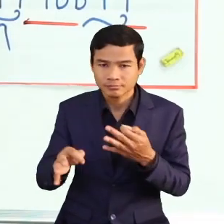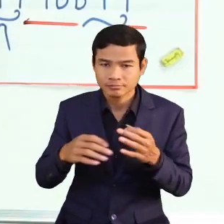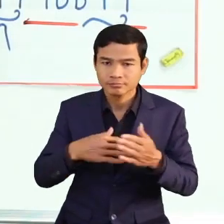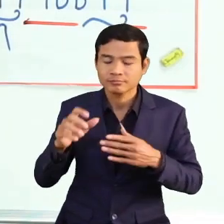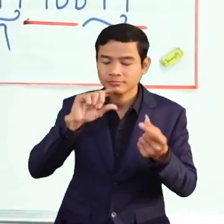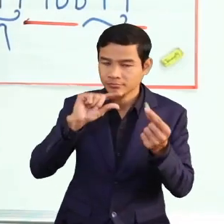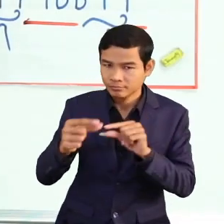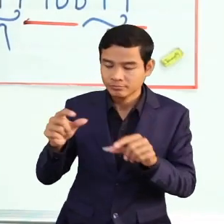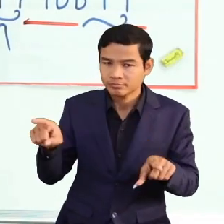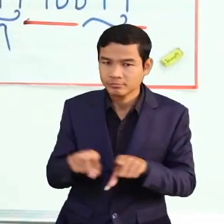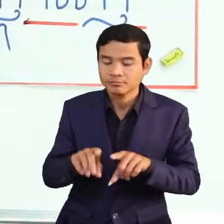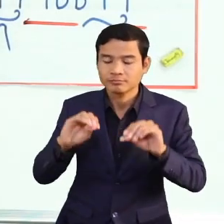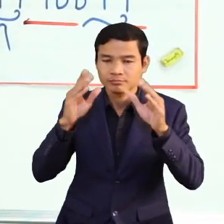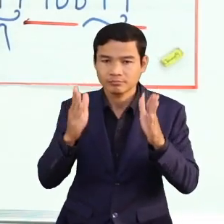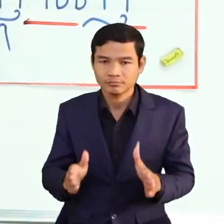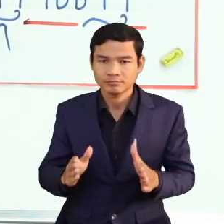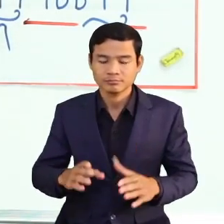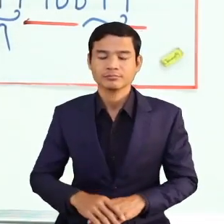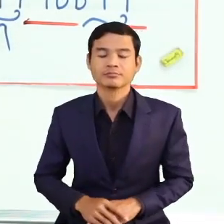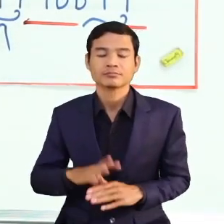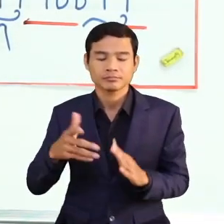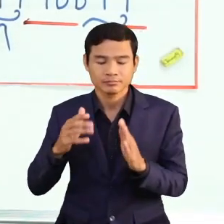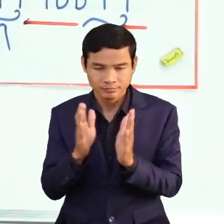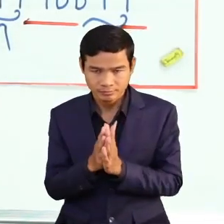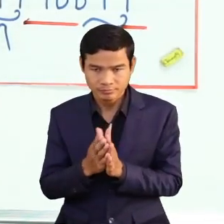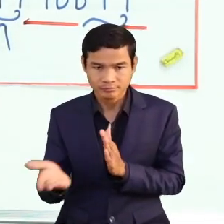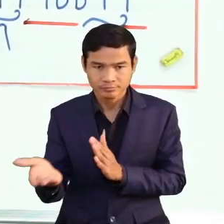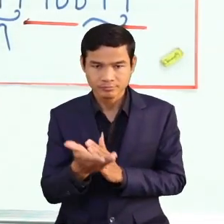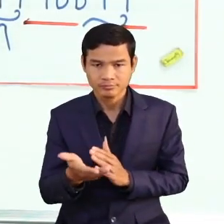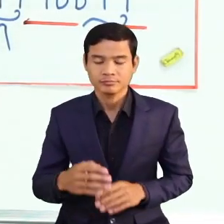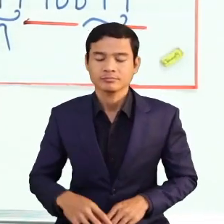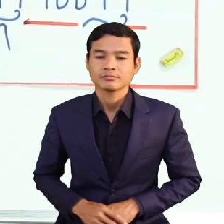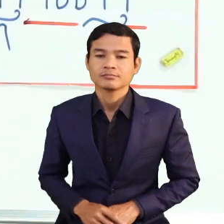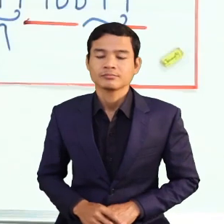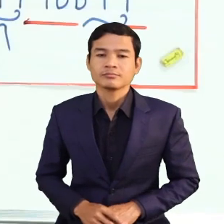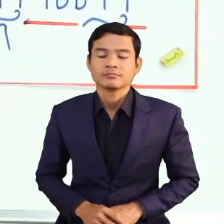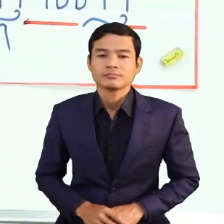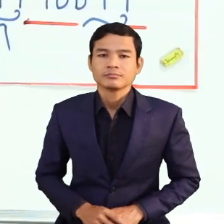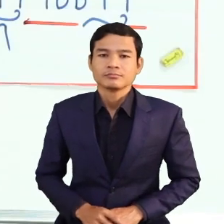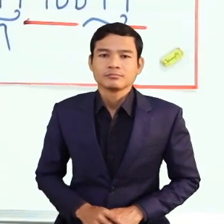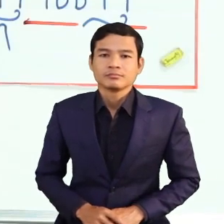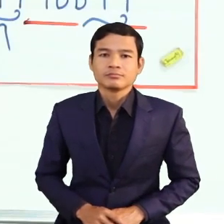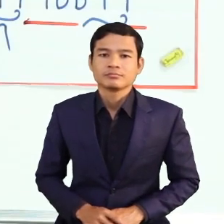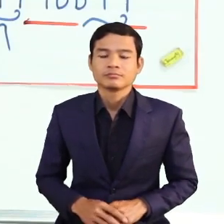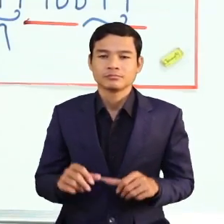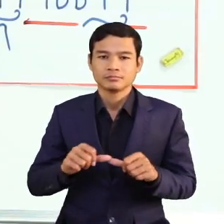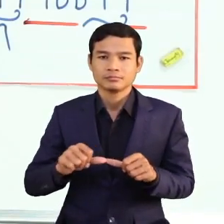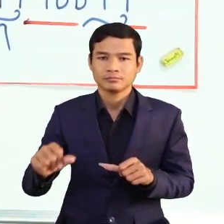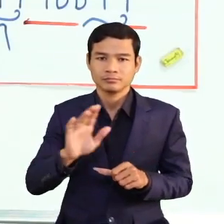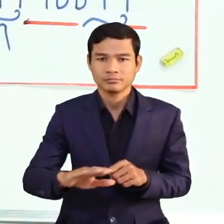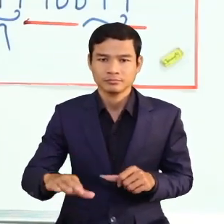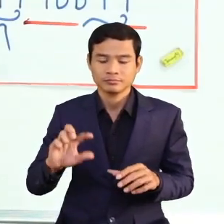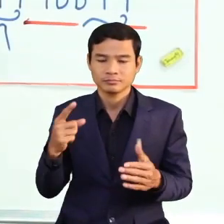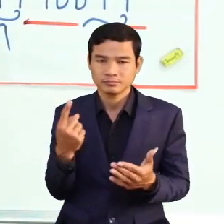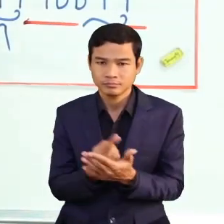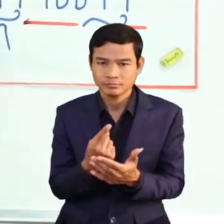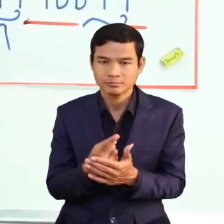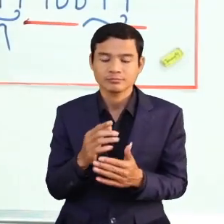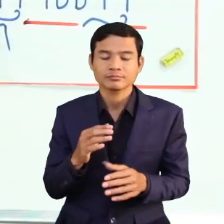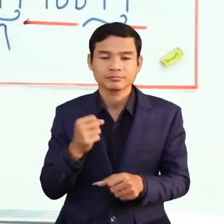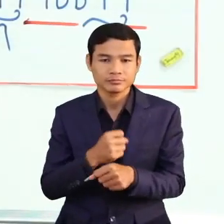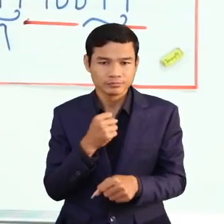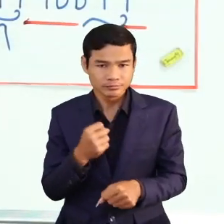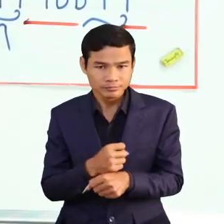ចាគឺពាក្យញ៉ាំញ៉ើនៅទី 3 នេះគឺជាពាក្យដែលត្រឹមត្រូវចាកូនកូនត្រូវគូសួរសំទោសគូបន្ទាប់ពីក្រោមពាក្យញ៉ាំញ៉ើនៅលេខរៀងទី 3នៃសំណួរខតាអានញ៉ាំញ៉ើចាអរគុណមែនតើកូនសង្ឃឹមថាកូនធ្វើបានត្រឹមត្រូវតែបើកូនខ្វះចន្លោះត្រូវកែលម្អឲ្យបានដូចអ្នកគ្រូចាអរគុណ ាបន្តពីកូនបានចូលរួមធ្វើក្នុង